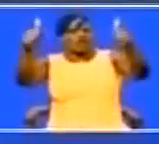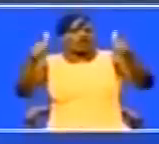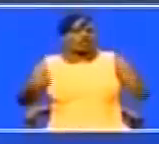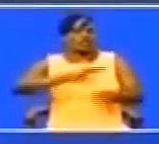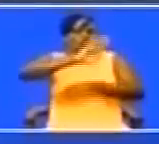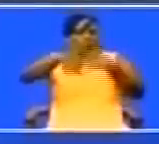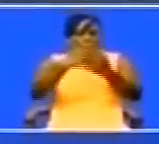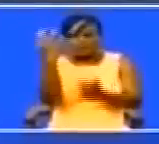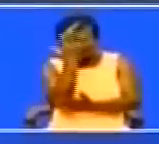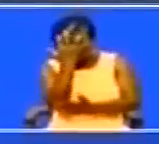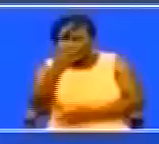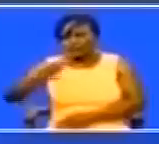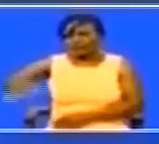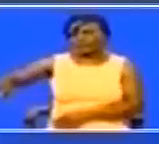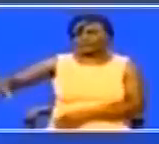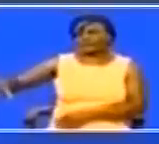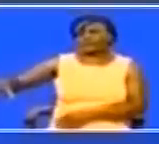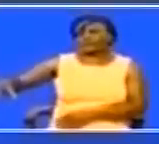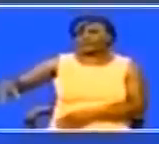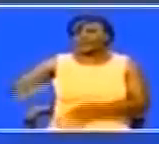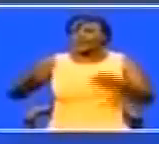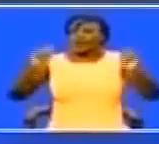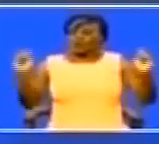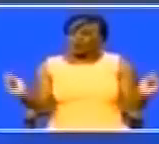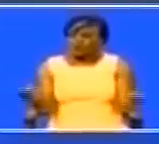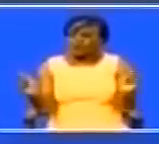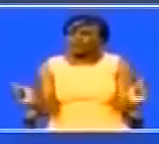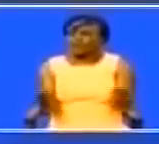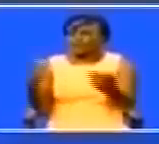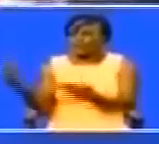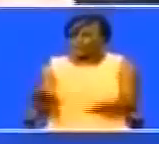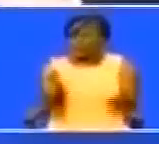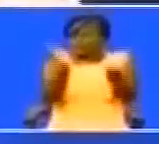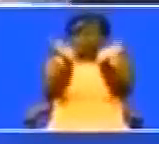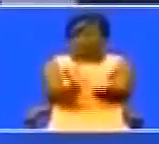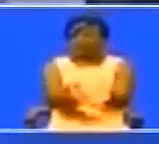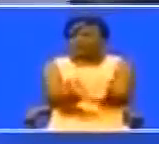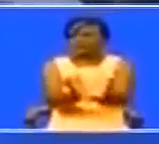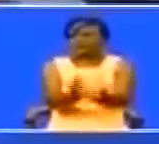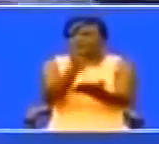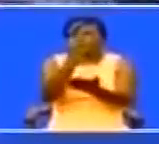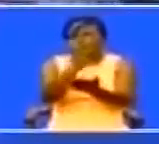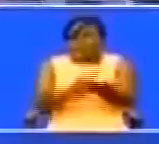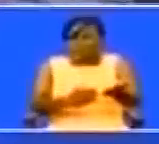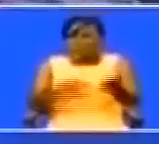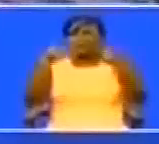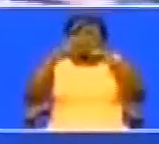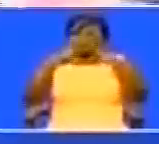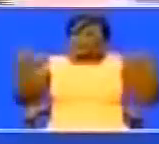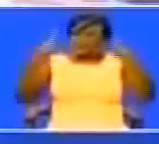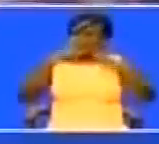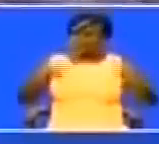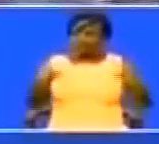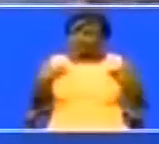ni aibu kwa kaunti. Na wale waganga wanaleta huo ujinga washikwe. Baadhi ya huduma zinazotangazwa